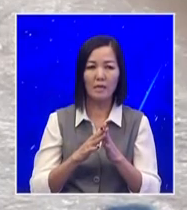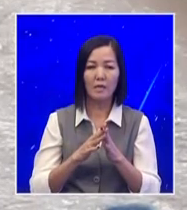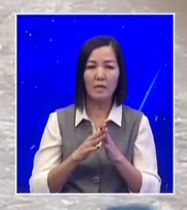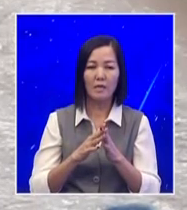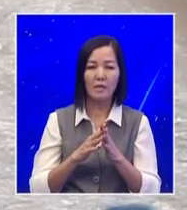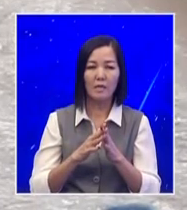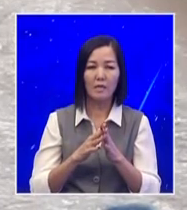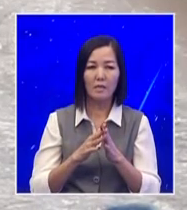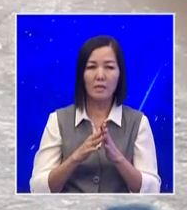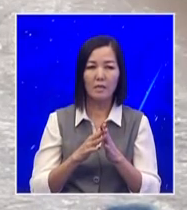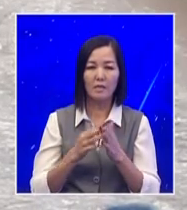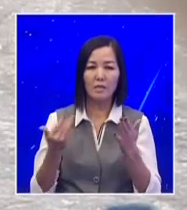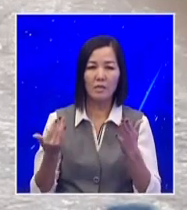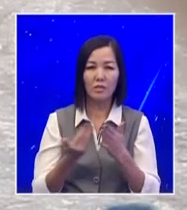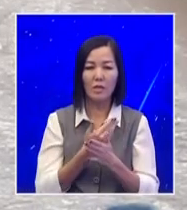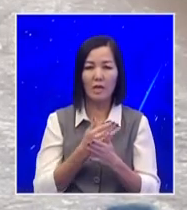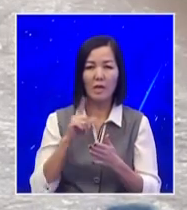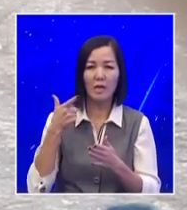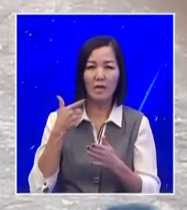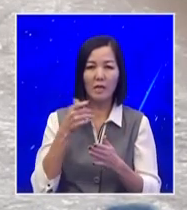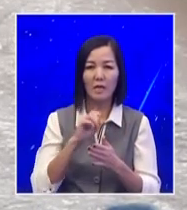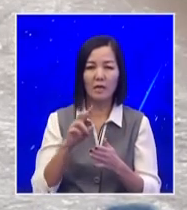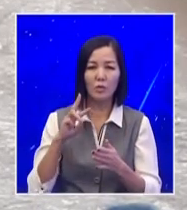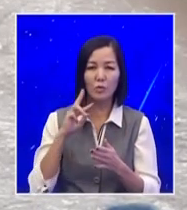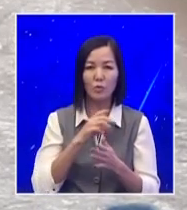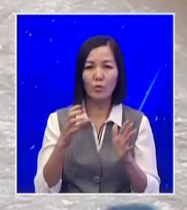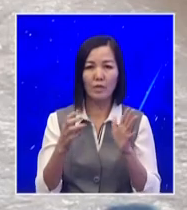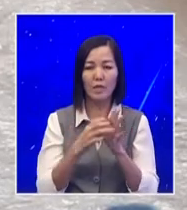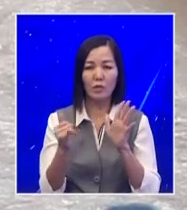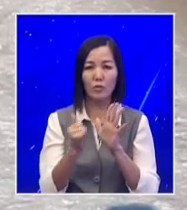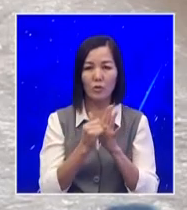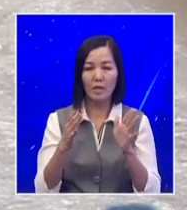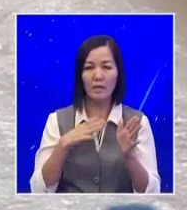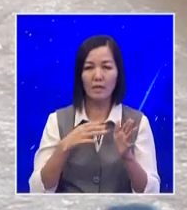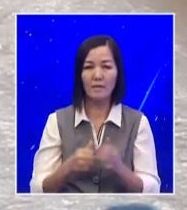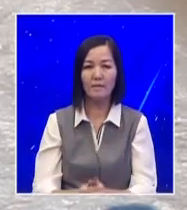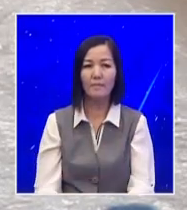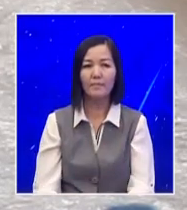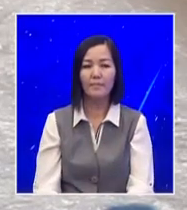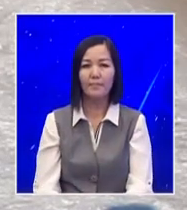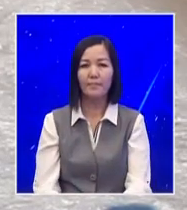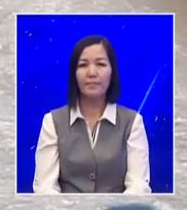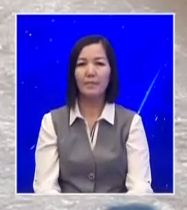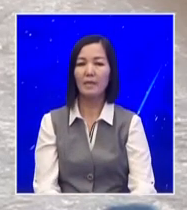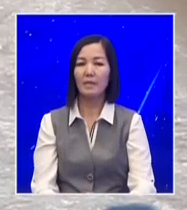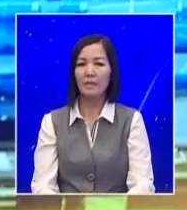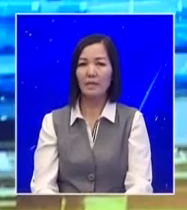көмірден шыққан улы газды анықтау датчиктері орнатылды.